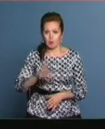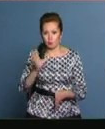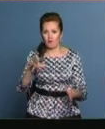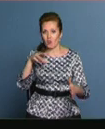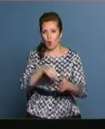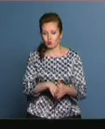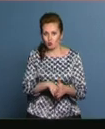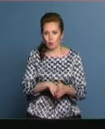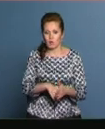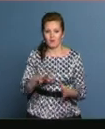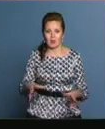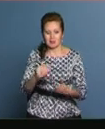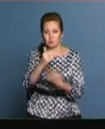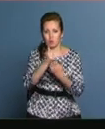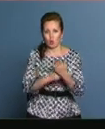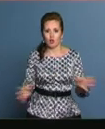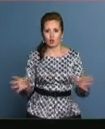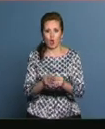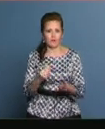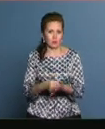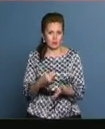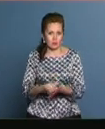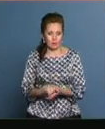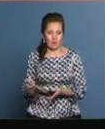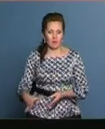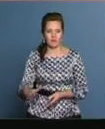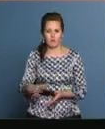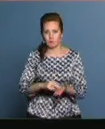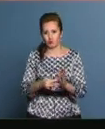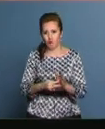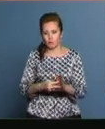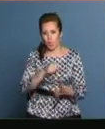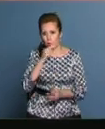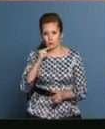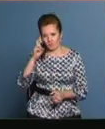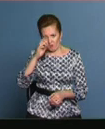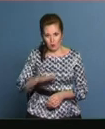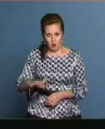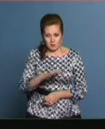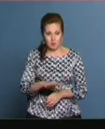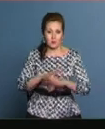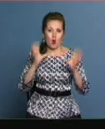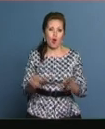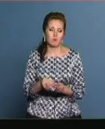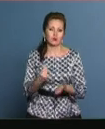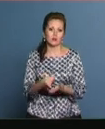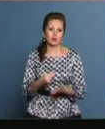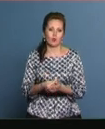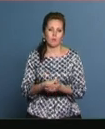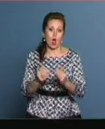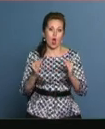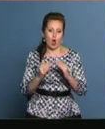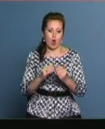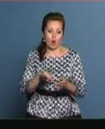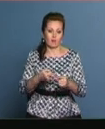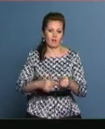в список софинансирования из бюджета Российской Федерации. Общая сумма объекта, сметная